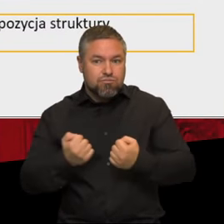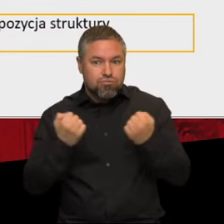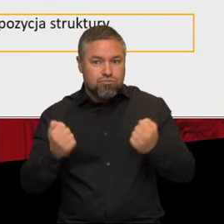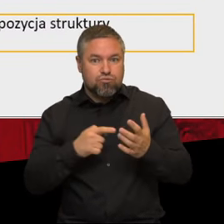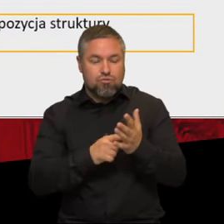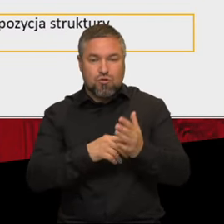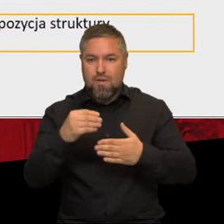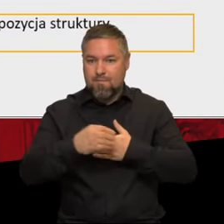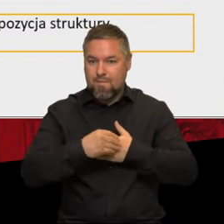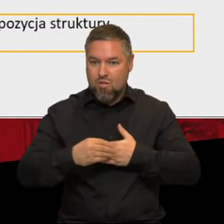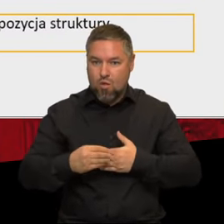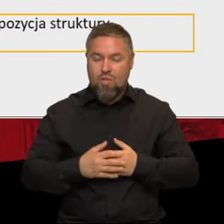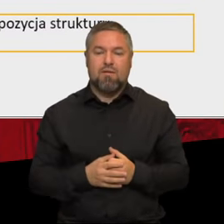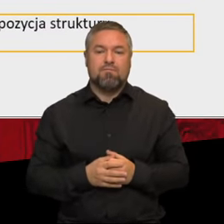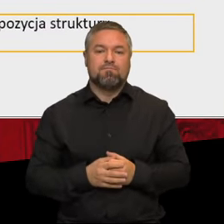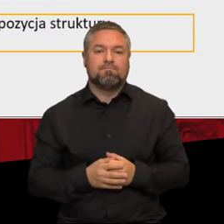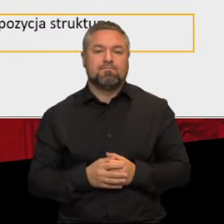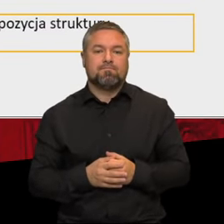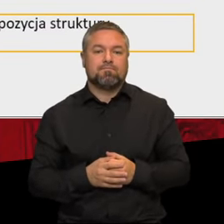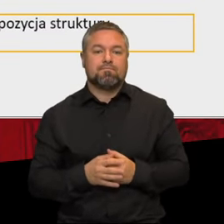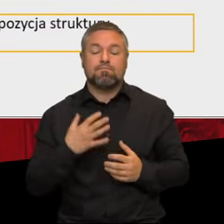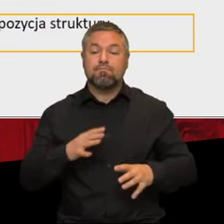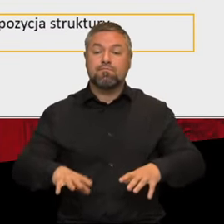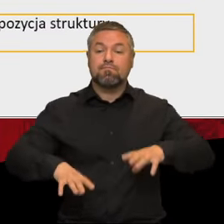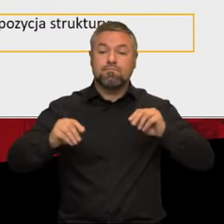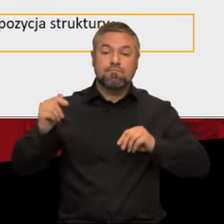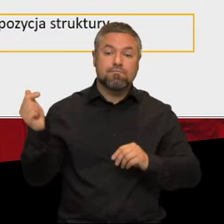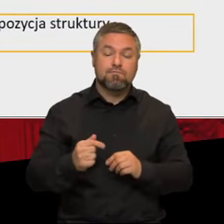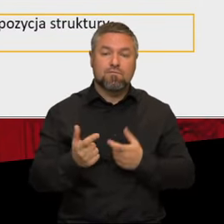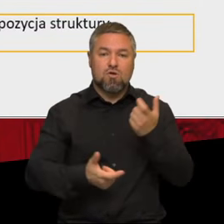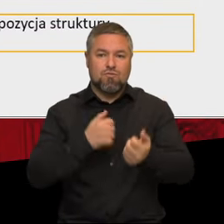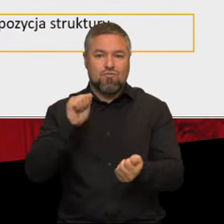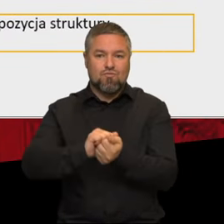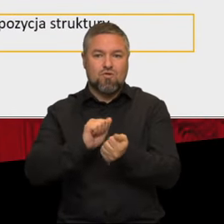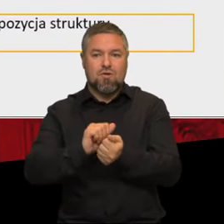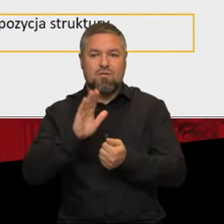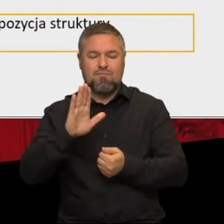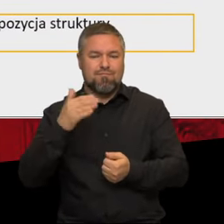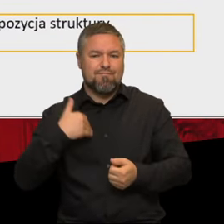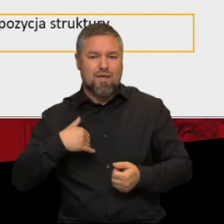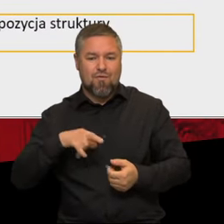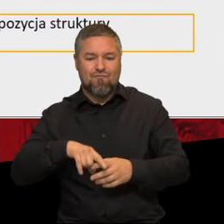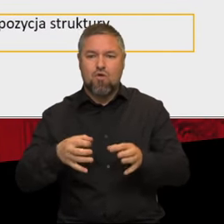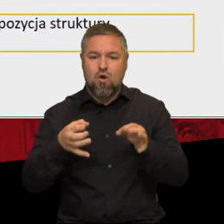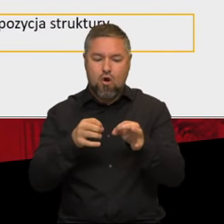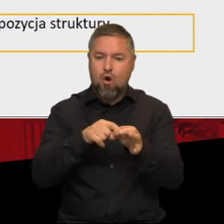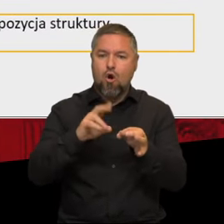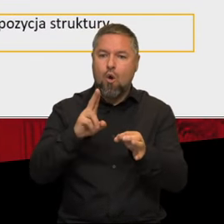interdyscyplinarna jest ta metoda. Przede wszystkim początkowo trzeba takie białko wyprodukować w komórce,